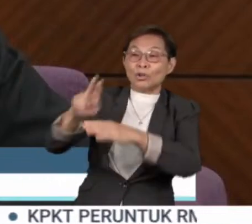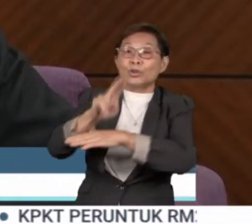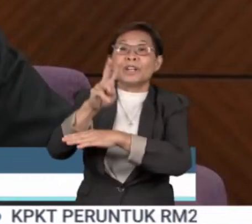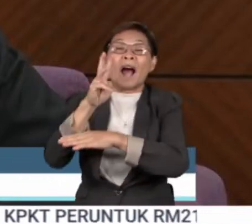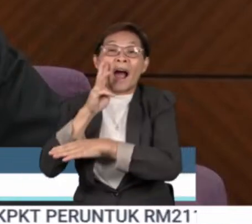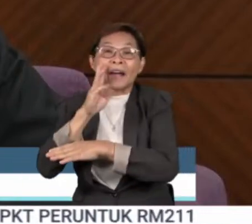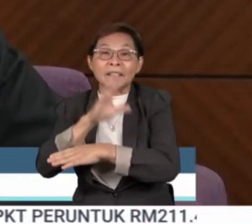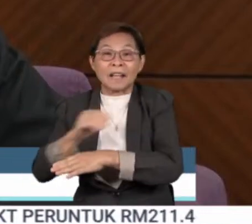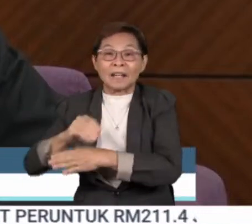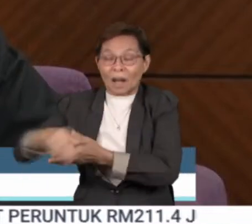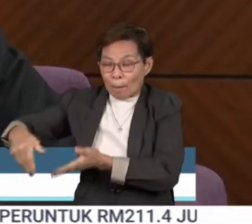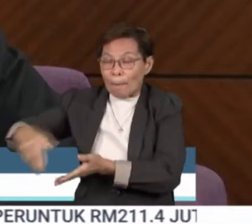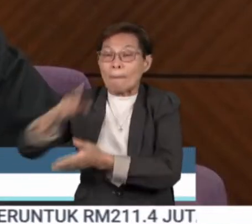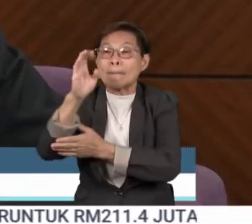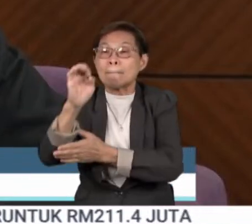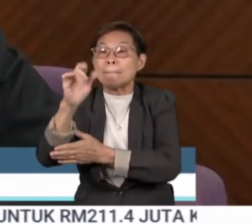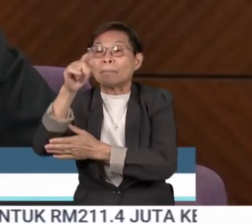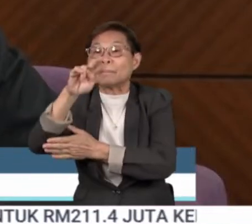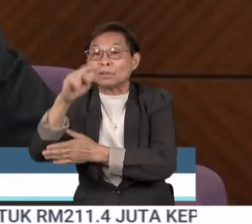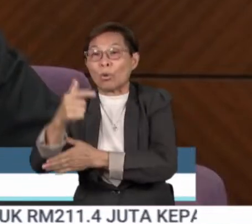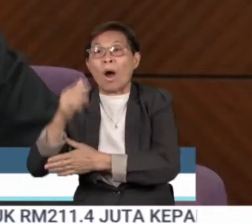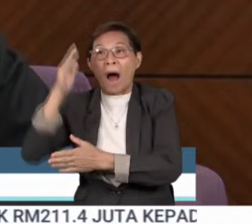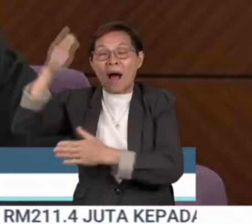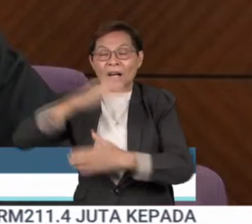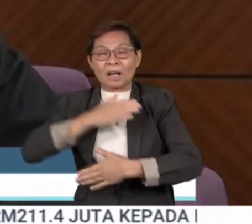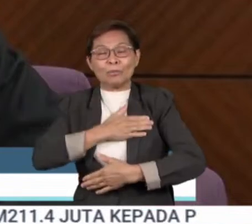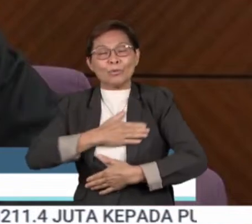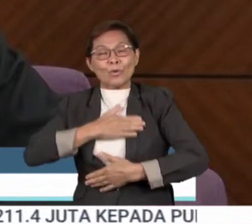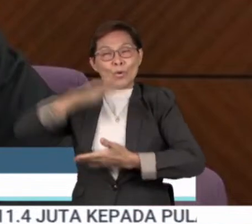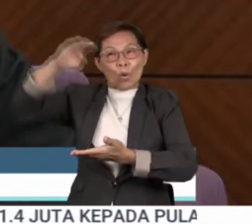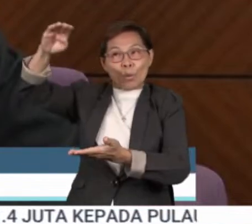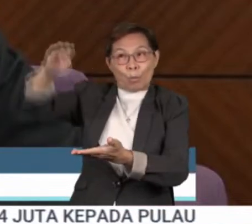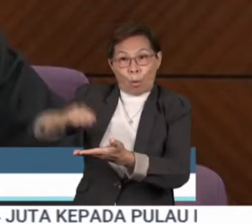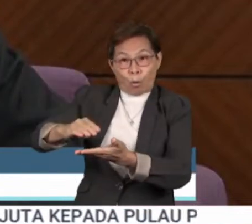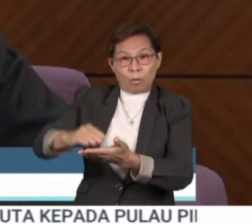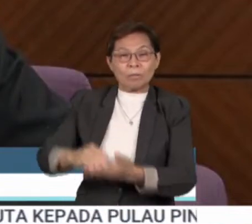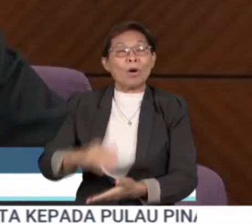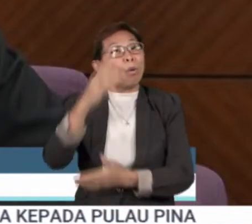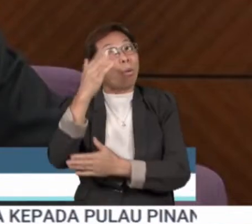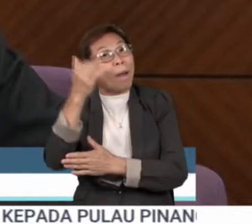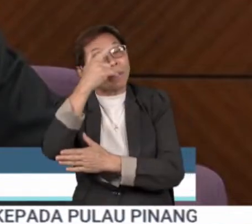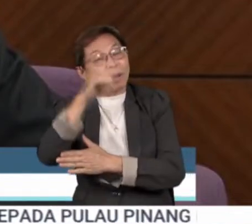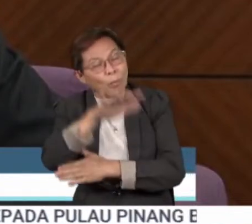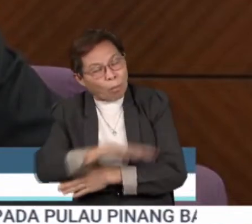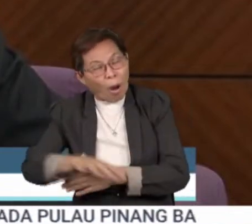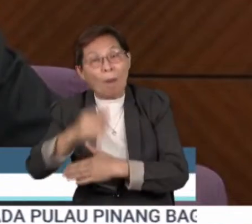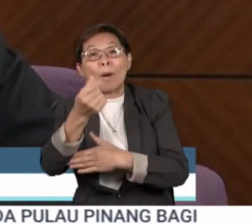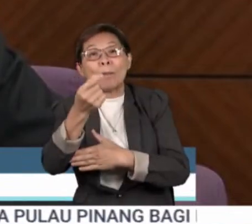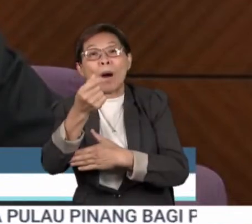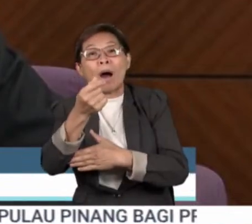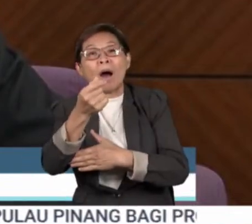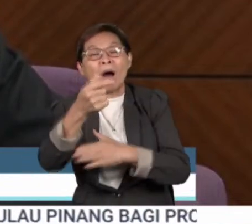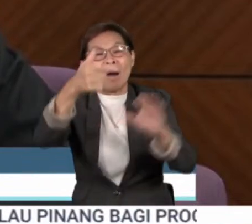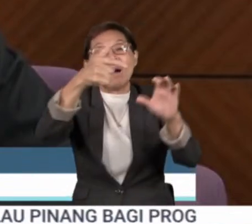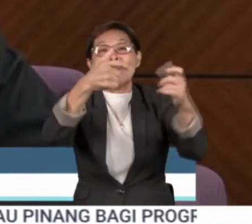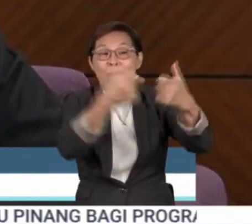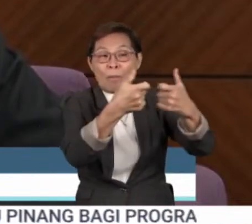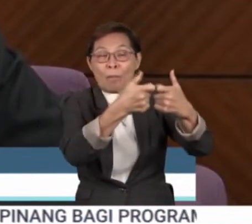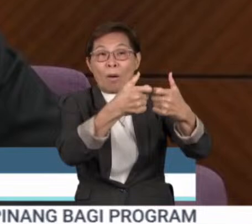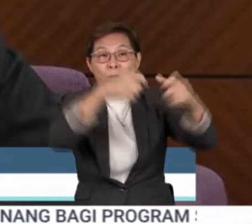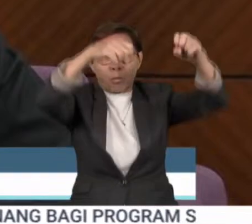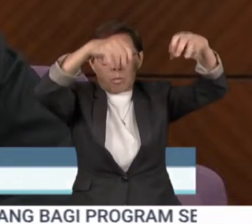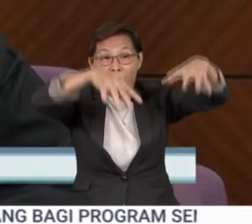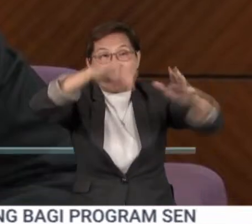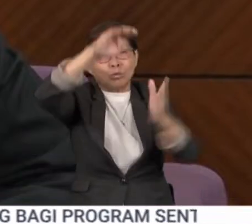pembentangan akan menikmati penurunan. Ini ekoran purata harga bahan api yang menurun